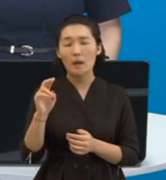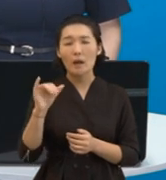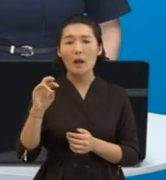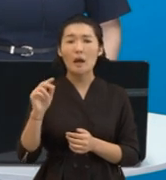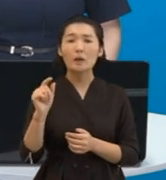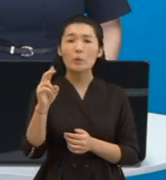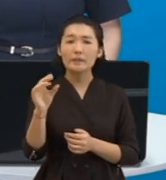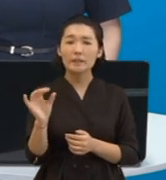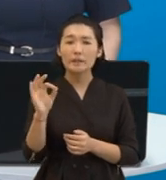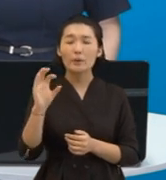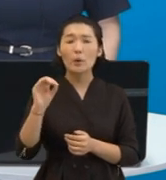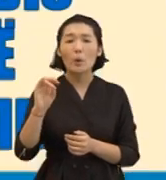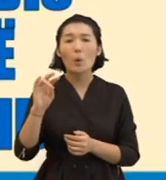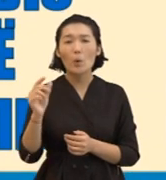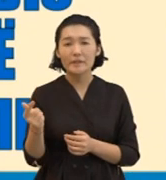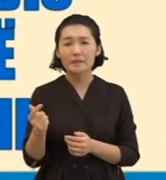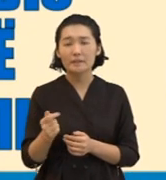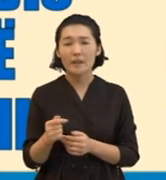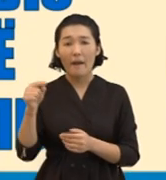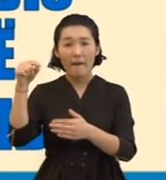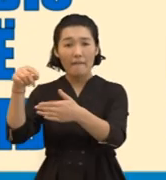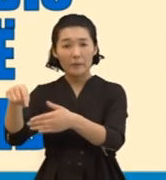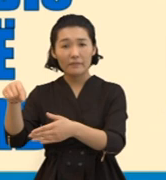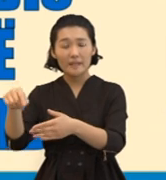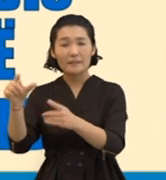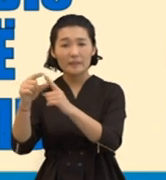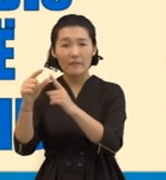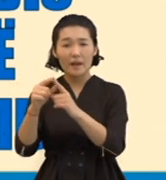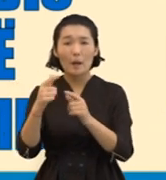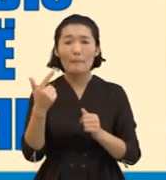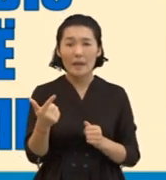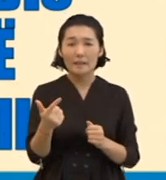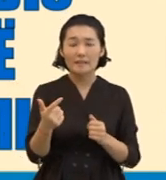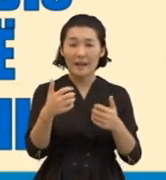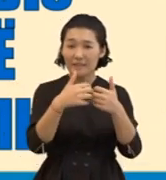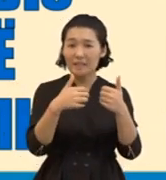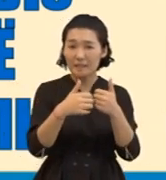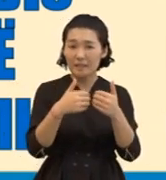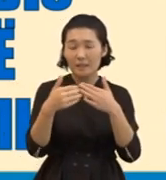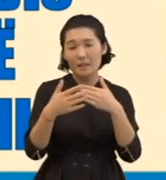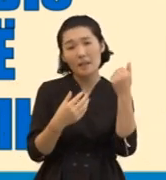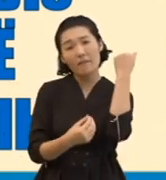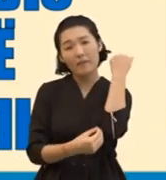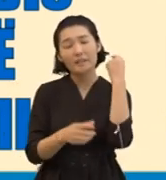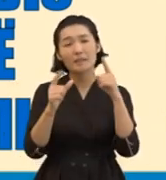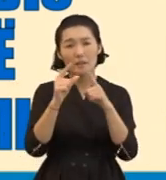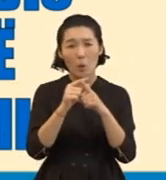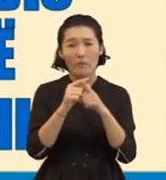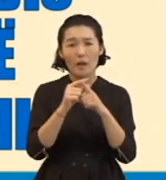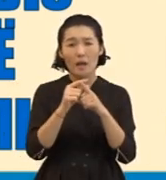осень в этих словах мягкий знак стоит в середине или в конце слова и